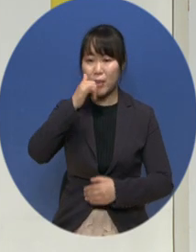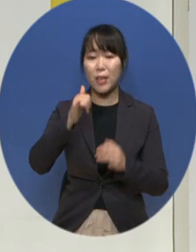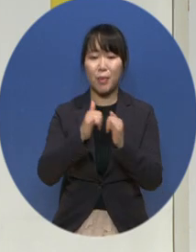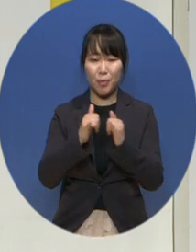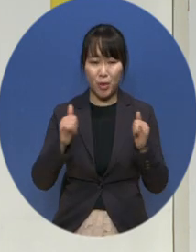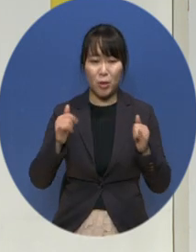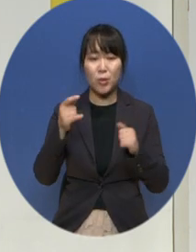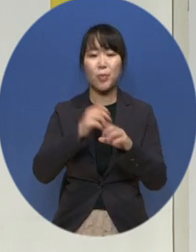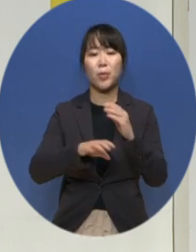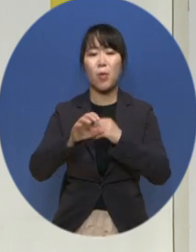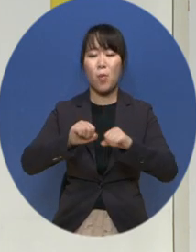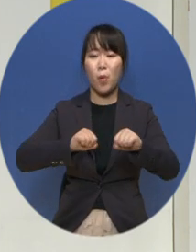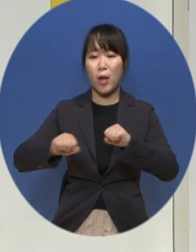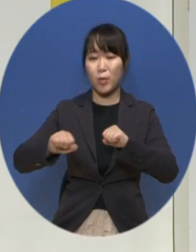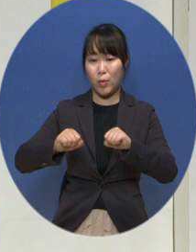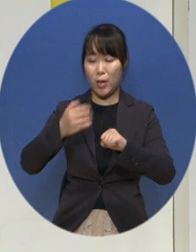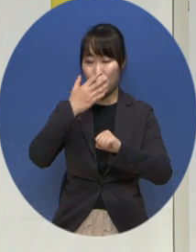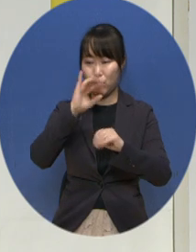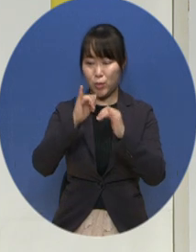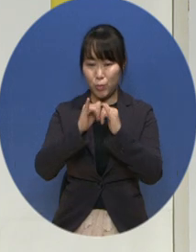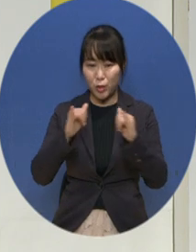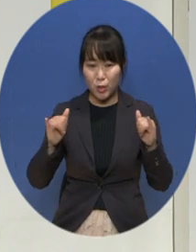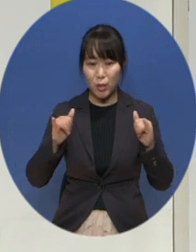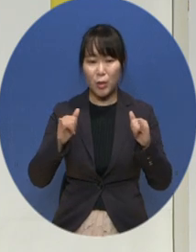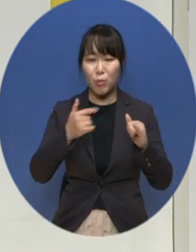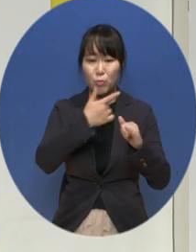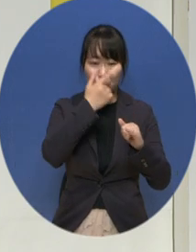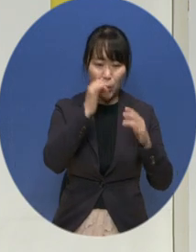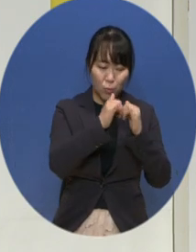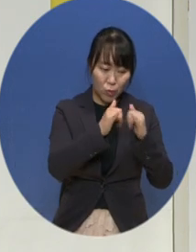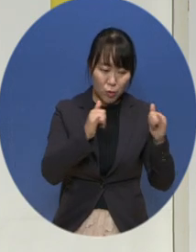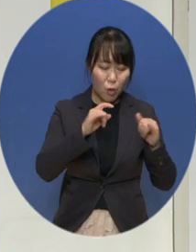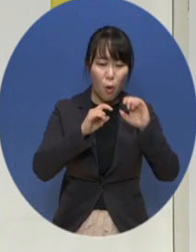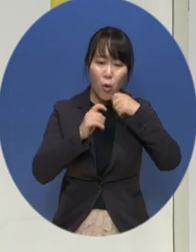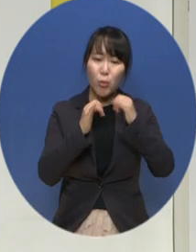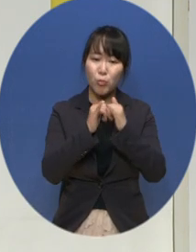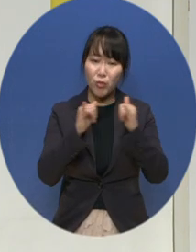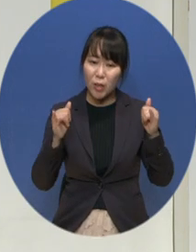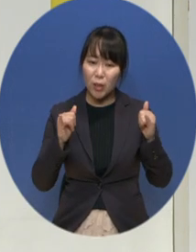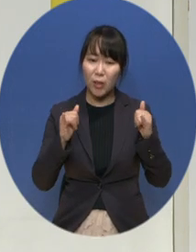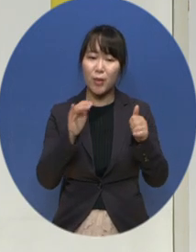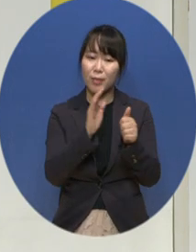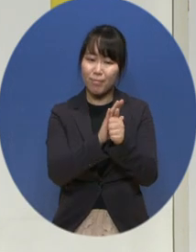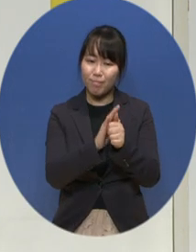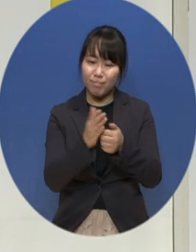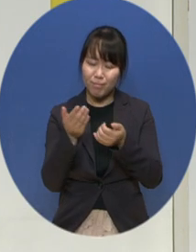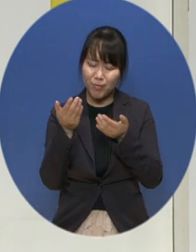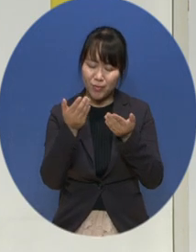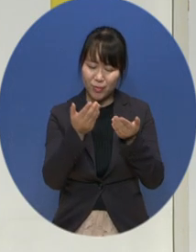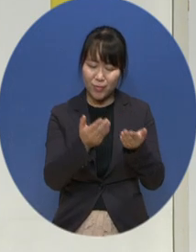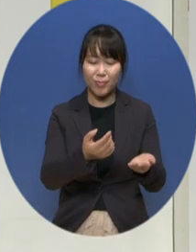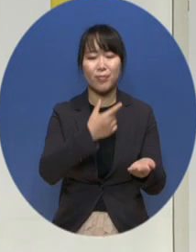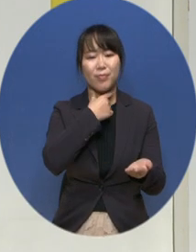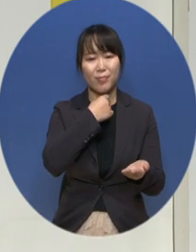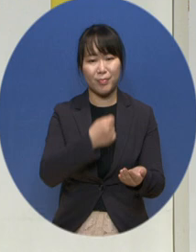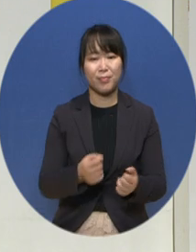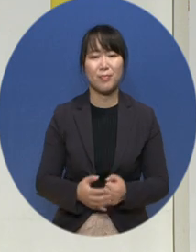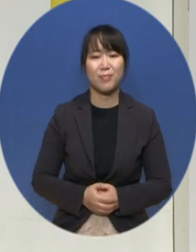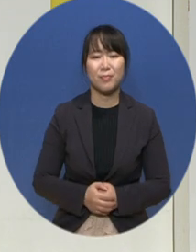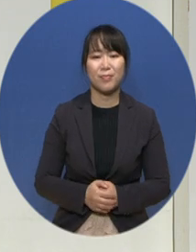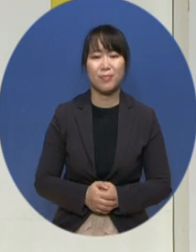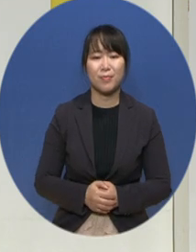조금 더 이렇게 활동할 수 있는 분들은 좀 부족한 분들 어려워 하는 분들에게 손을 내밀고 도와주셨으면